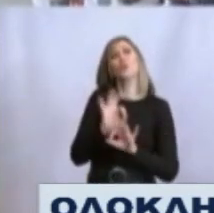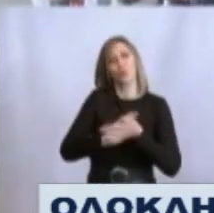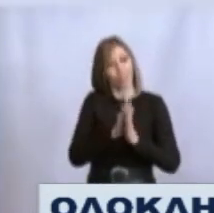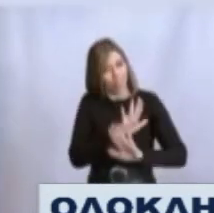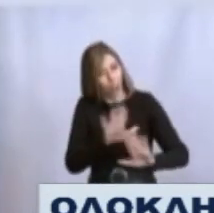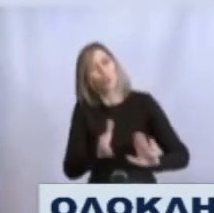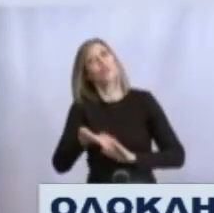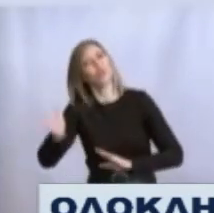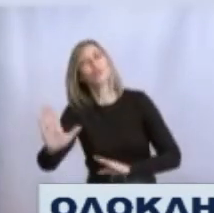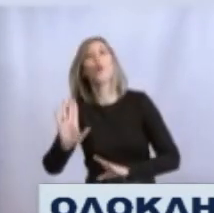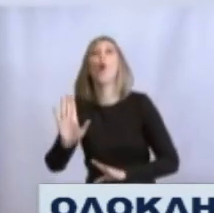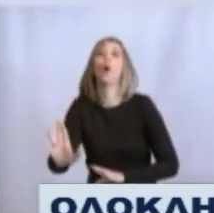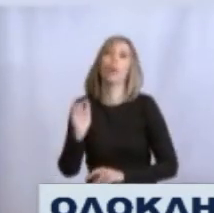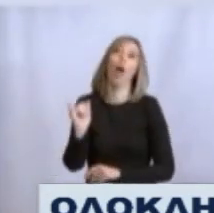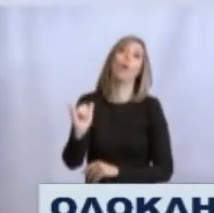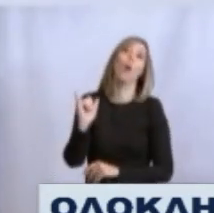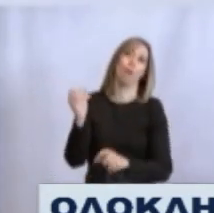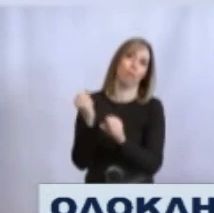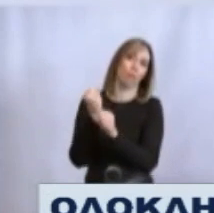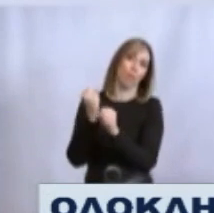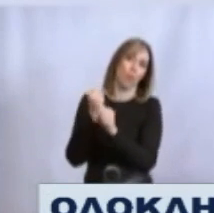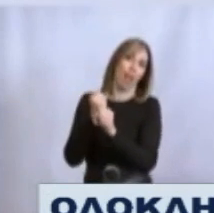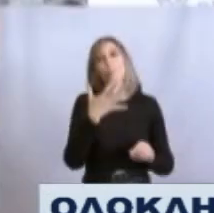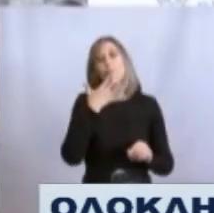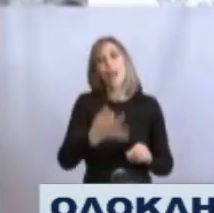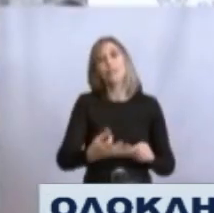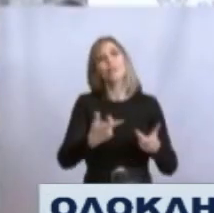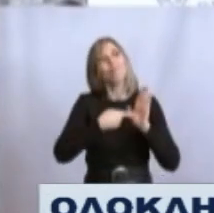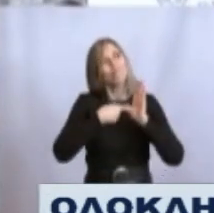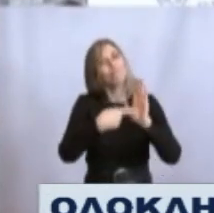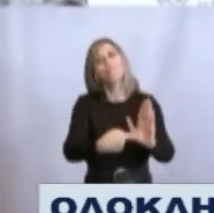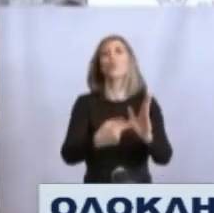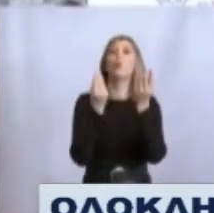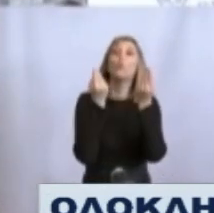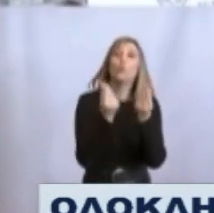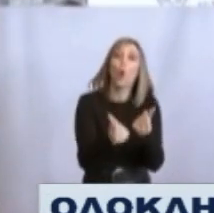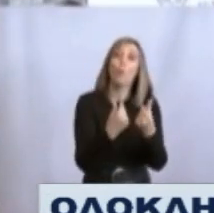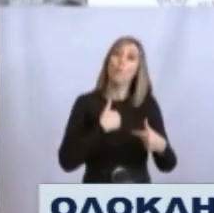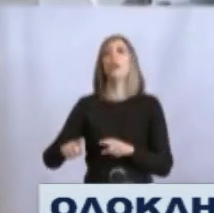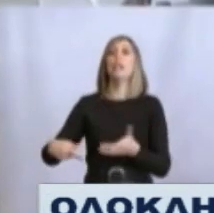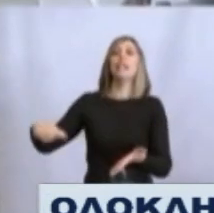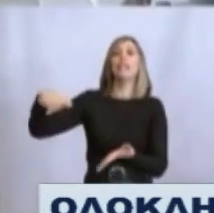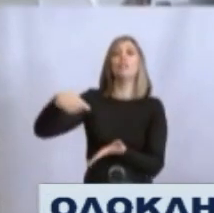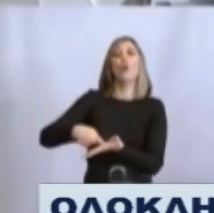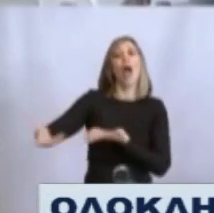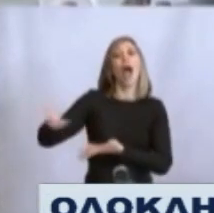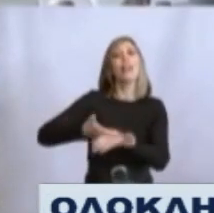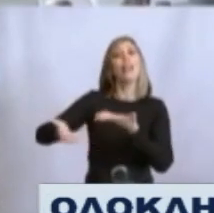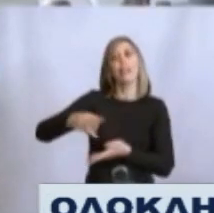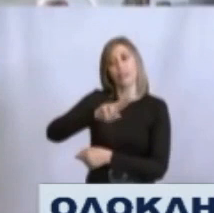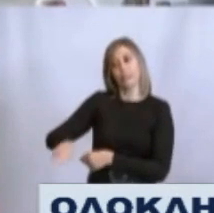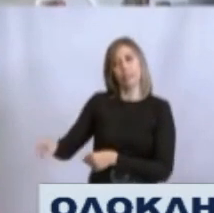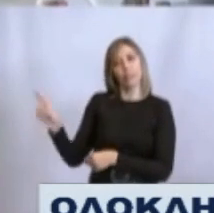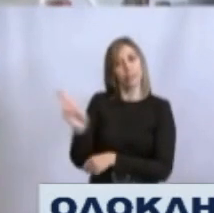πολλή δουλειά ακόμα η οποία πρέπει να γίνει και στις επικουρικές συντάξεις και στις διεθνείς συντάξεις και στα ΕΦΑΠΑΞ, και πολλή δουλειά ακόμα για